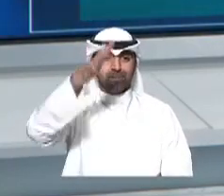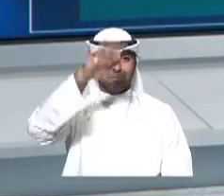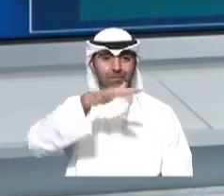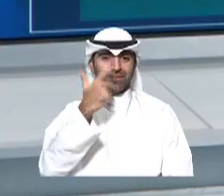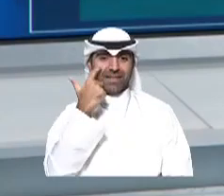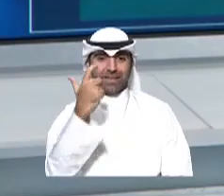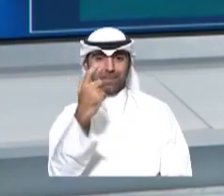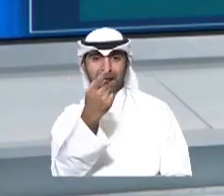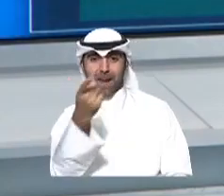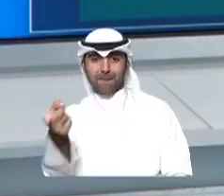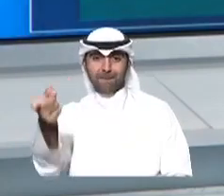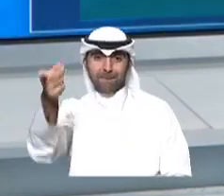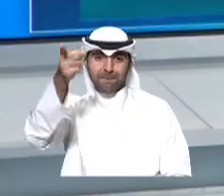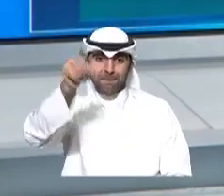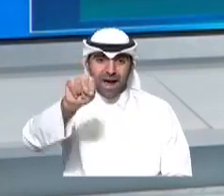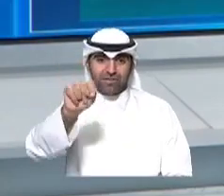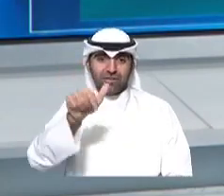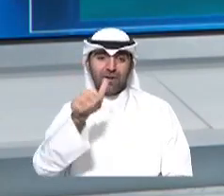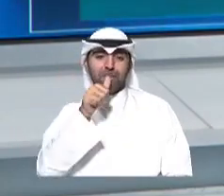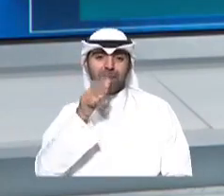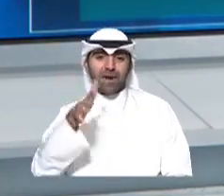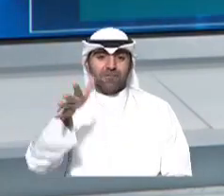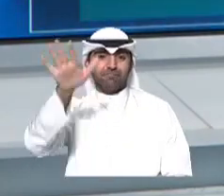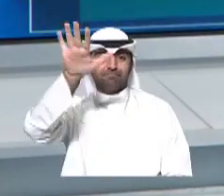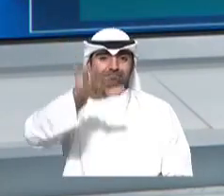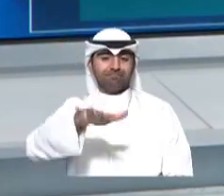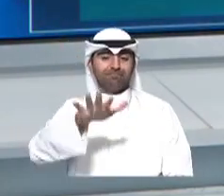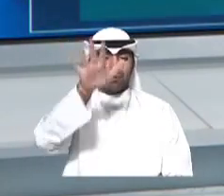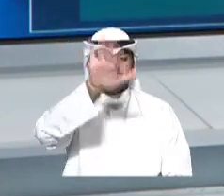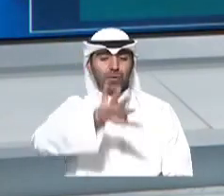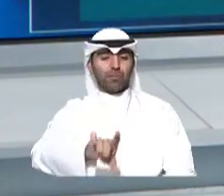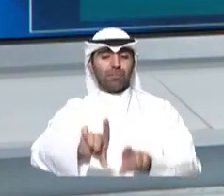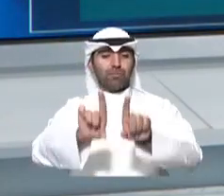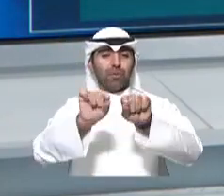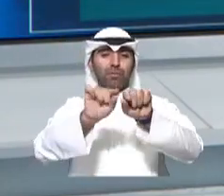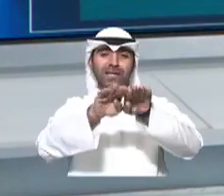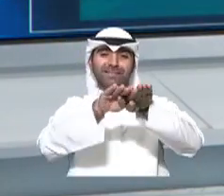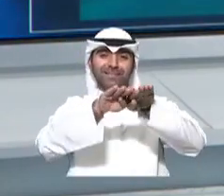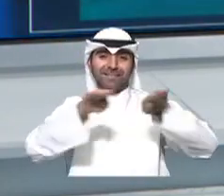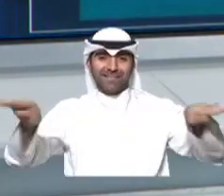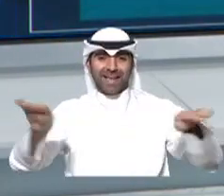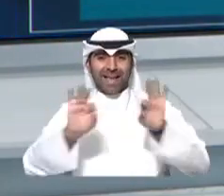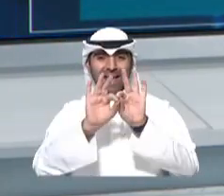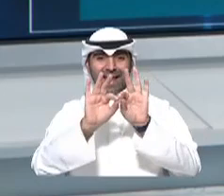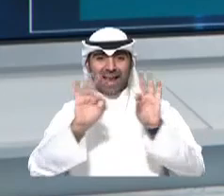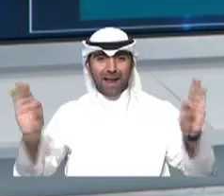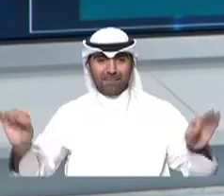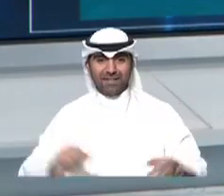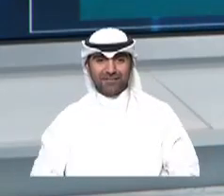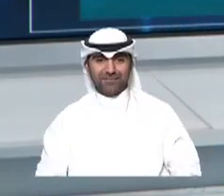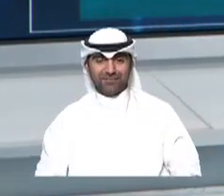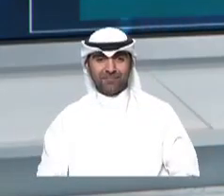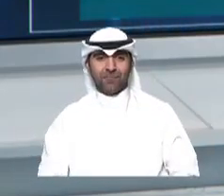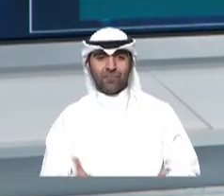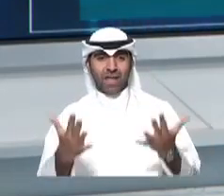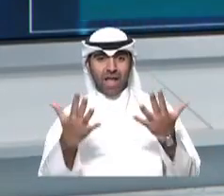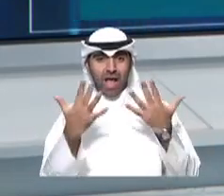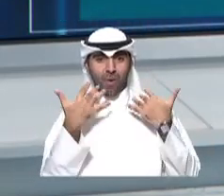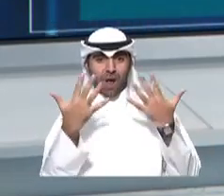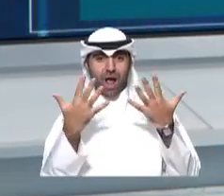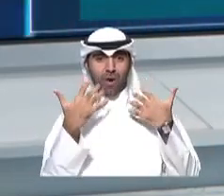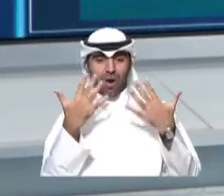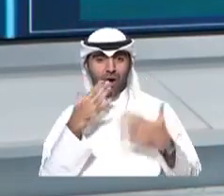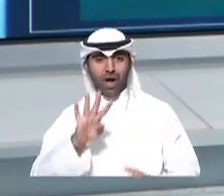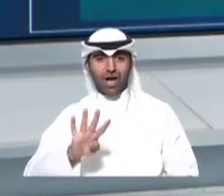بعض المحادق الجنوبية وكذلك الشرقية بسبب النشاط النسبي لسرعة الرياح. التيارات لا تزال تيارات قوية